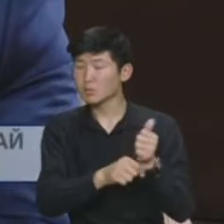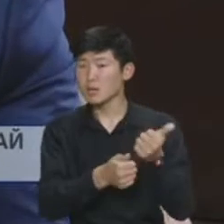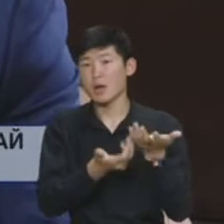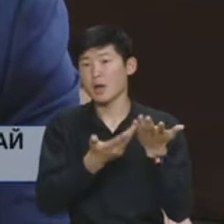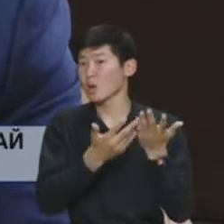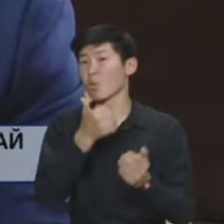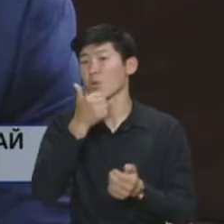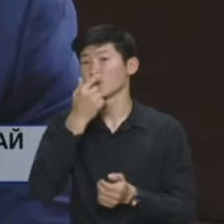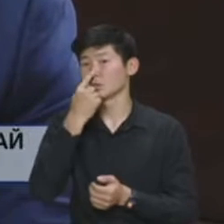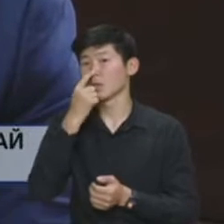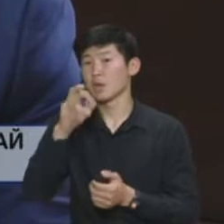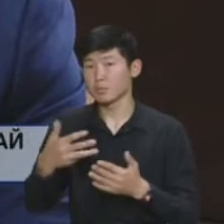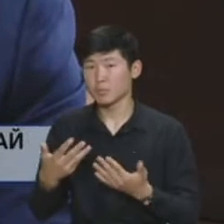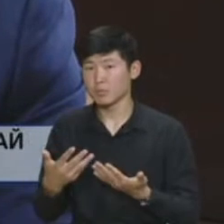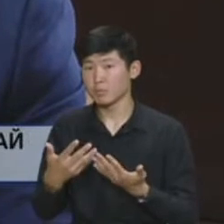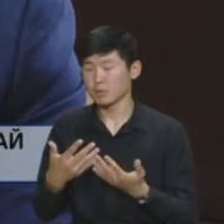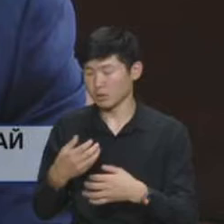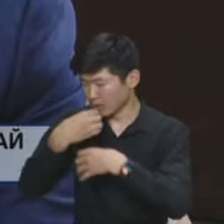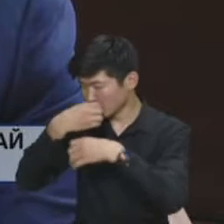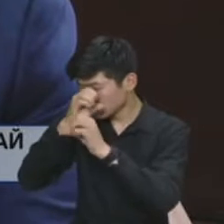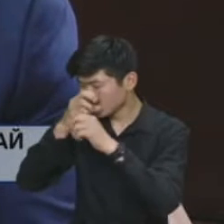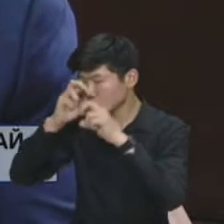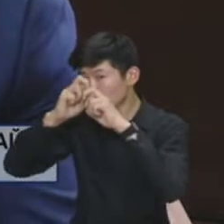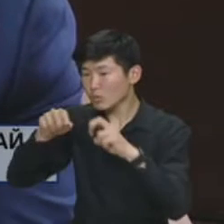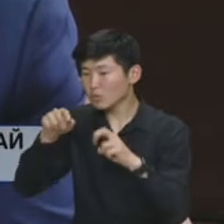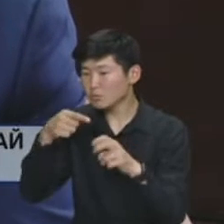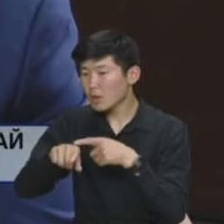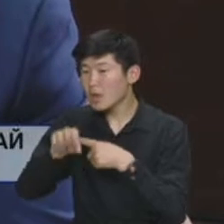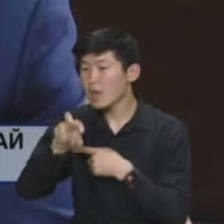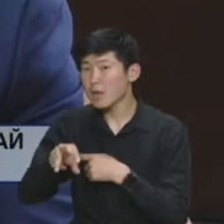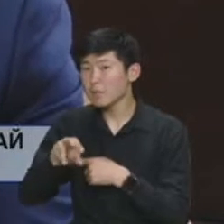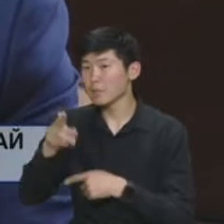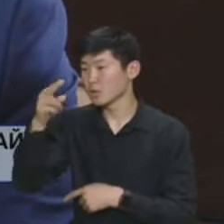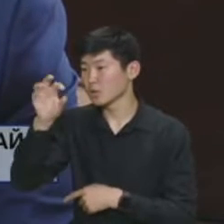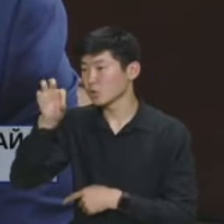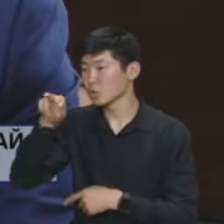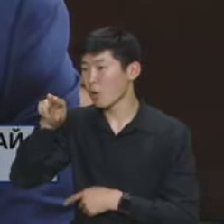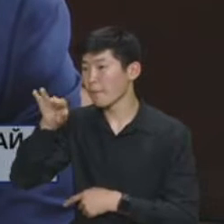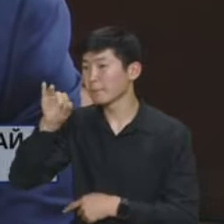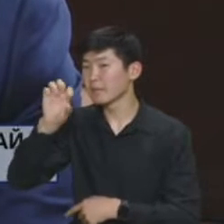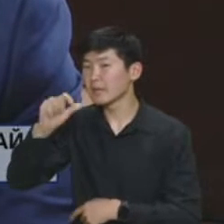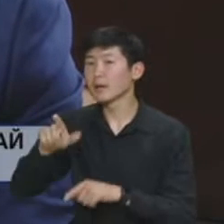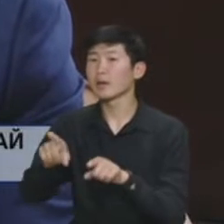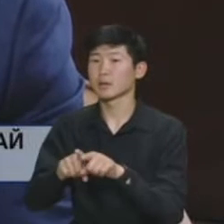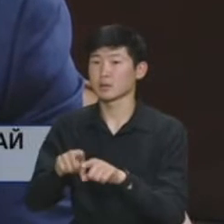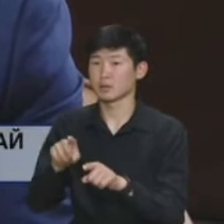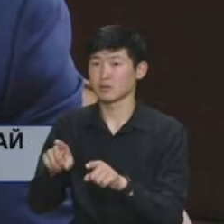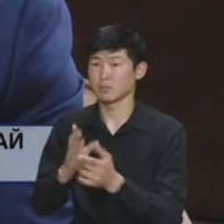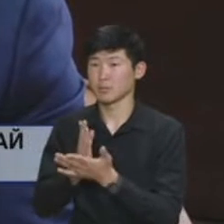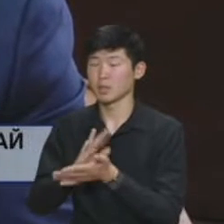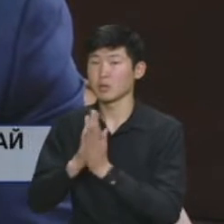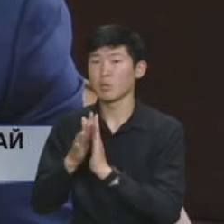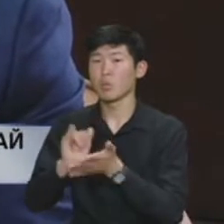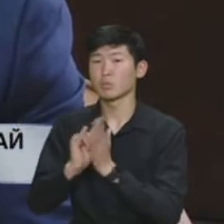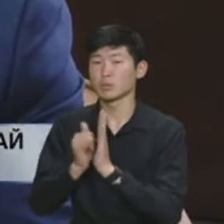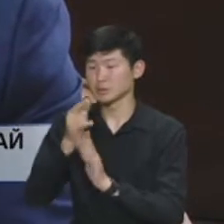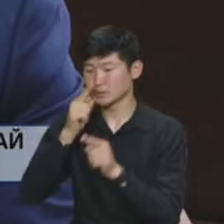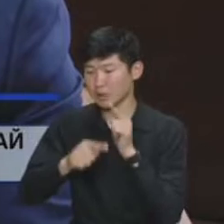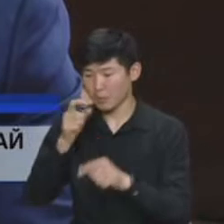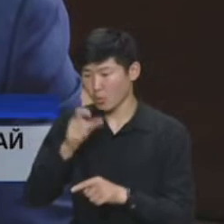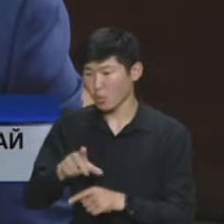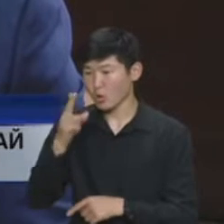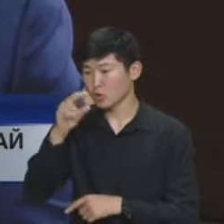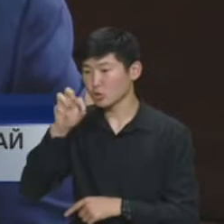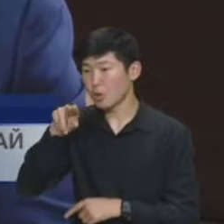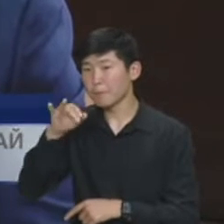Тэгээд лабораторийн судалгаанд хийхээр нөгөө юм дотор нь допинг чанартай элемент байдаг байхгүй. Тэгэхээр юу гэсэн үг гэхэд ямар ч хүнд